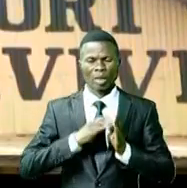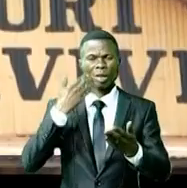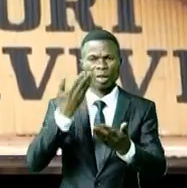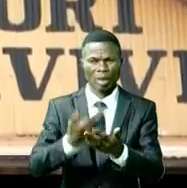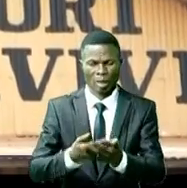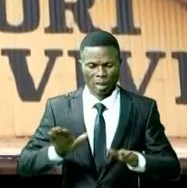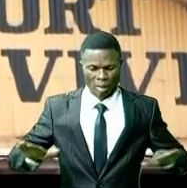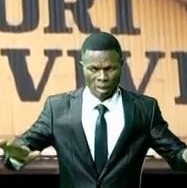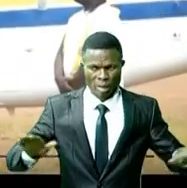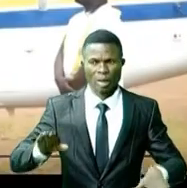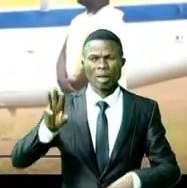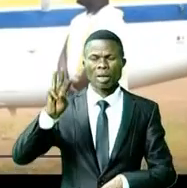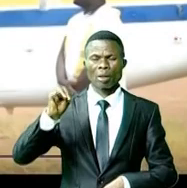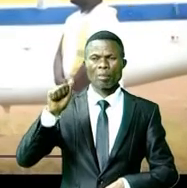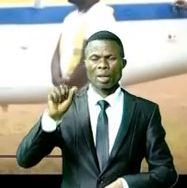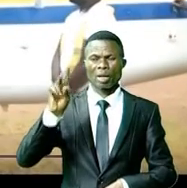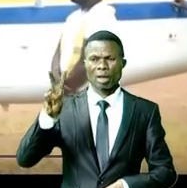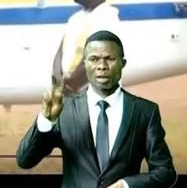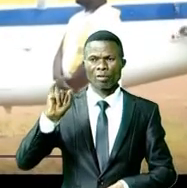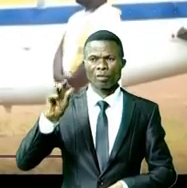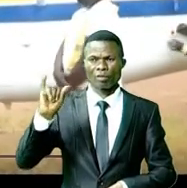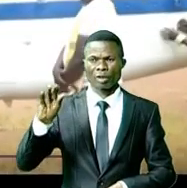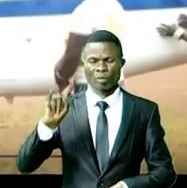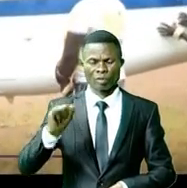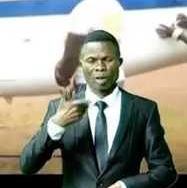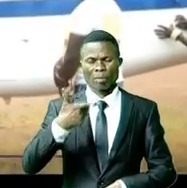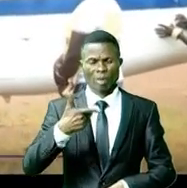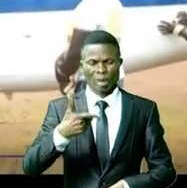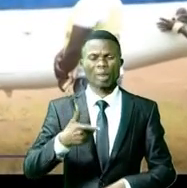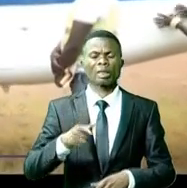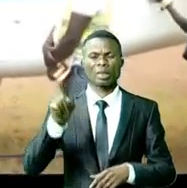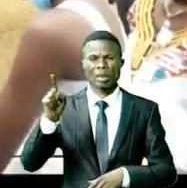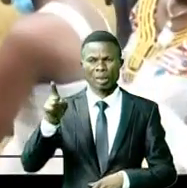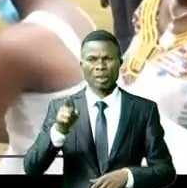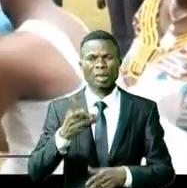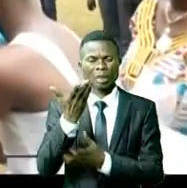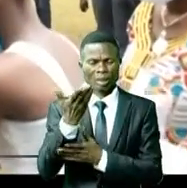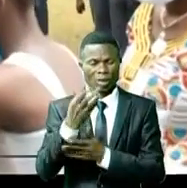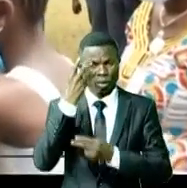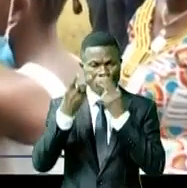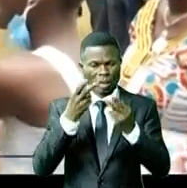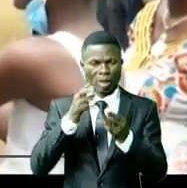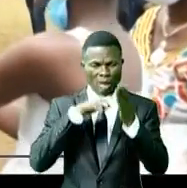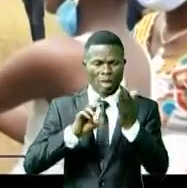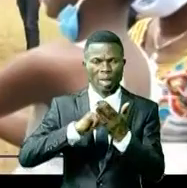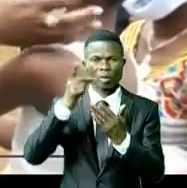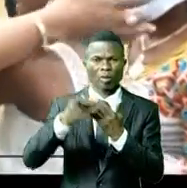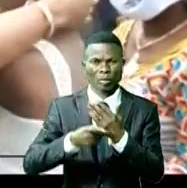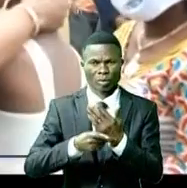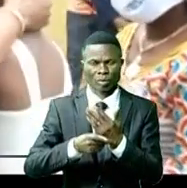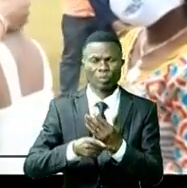par l'aéroport de Mavivi ce mardi 5 octobre 2021. Madame Claudine Doucy a indiqué que sa visite s'inscrivait dans le cadre